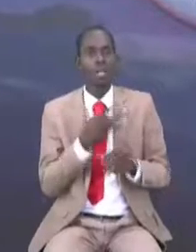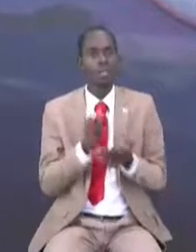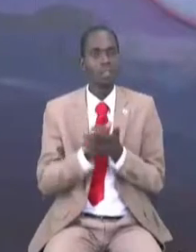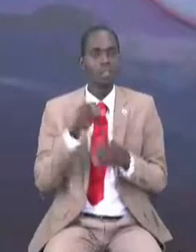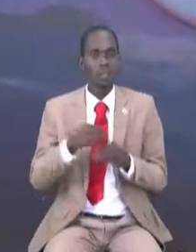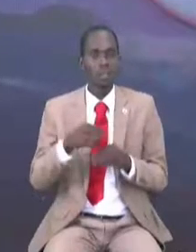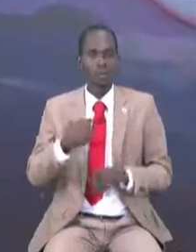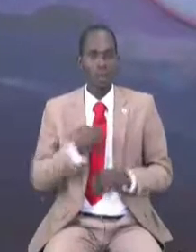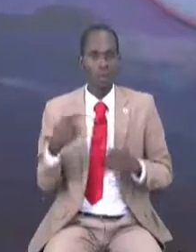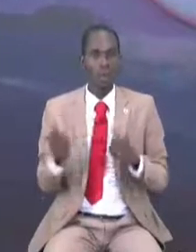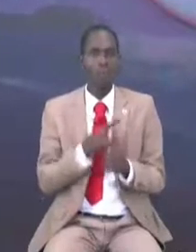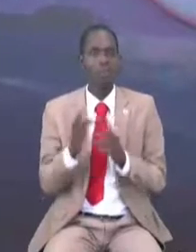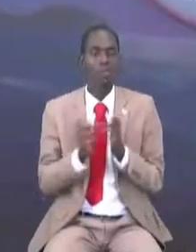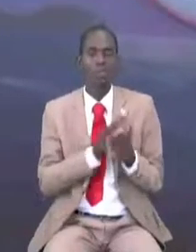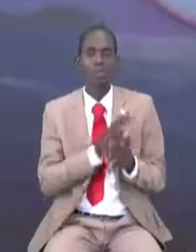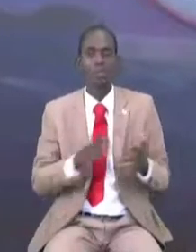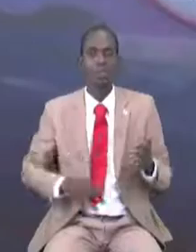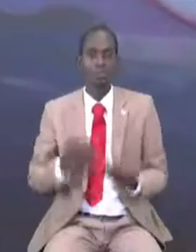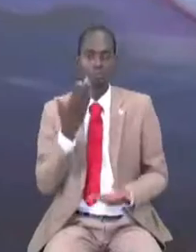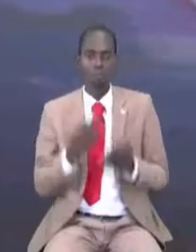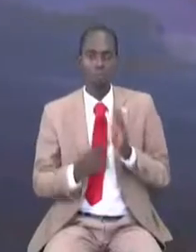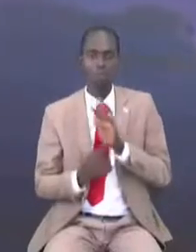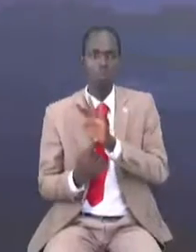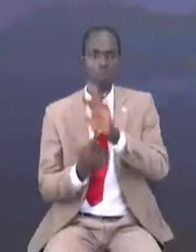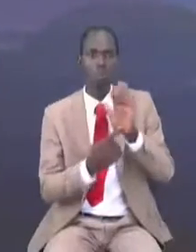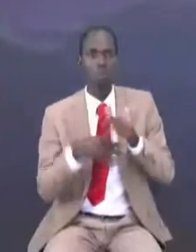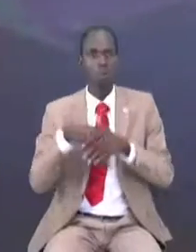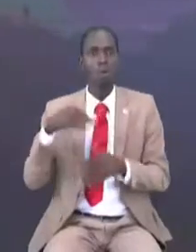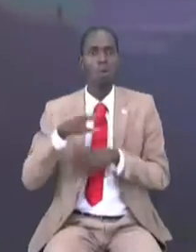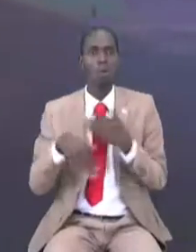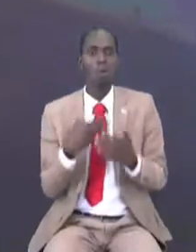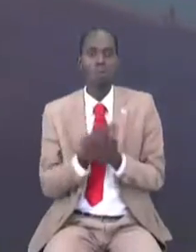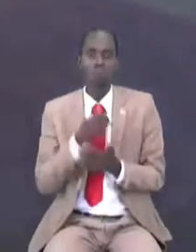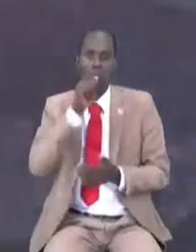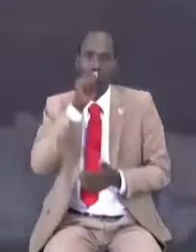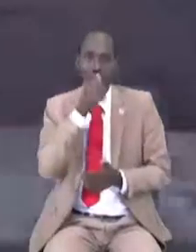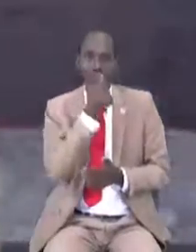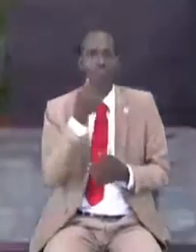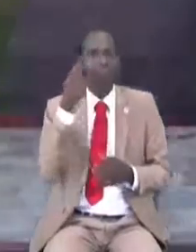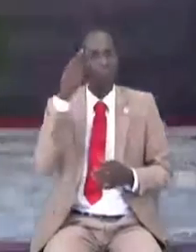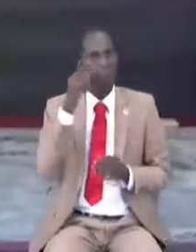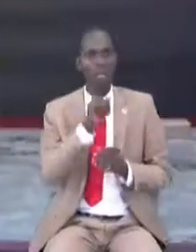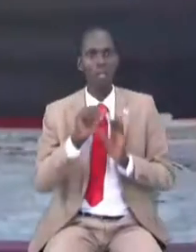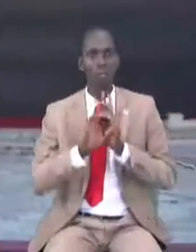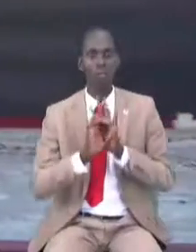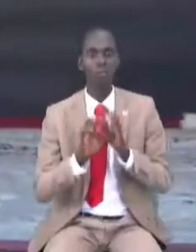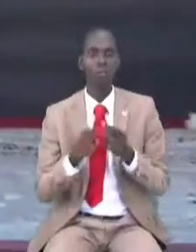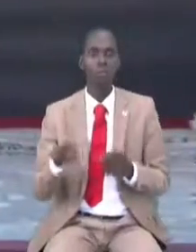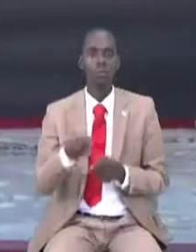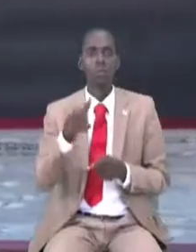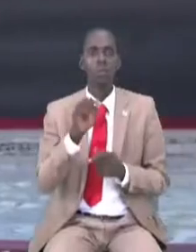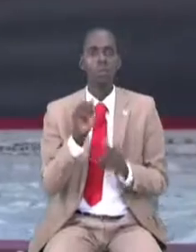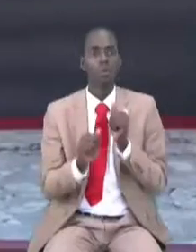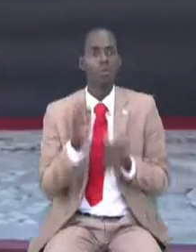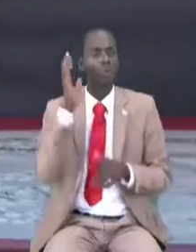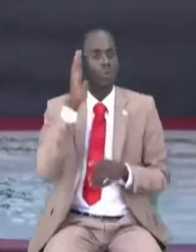longanimité pour que je servisse d'exemple à ceux qui croiraient en lui pour la vie éternelle.